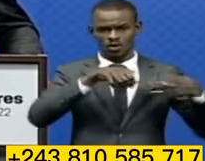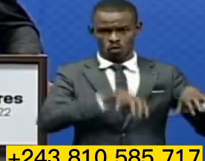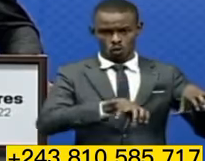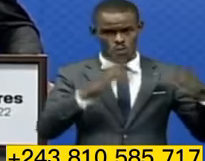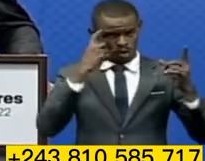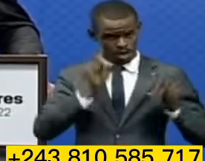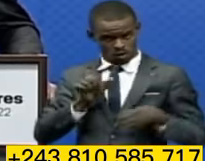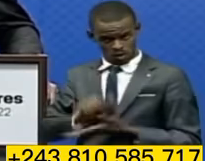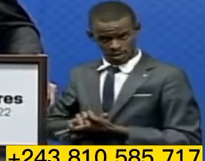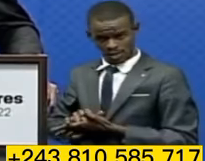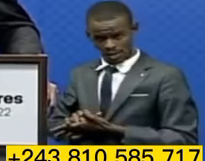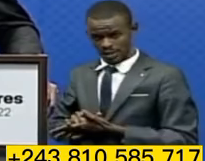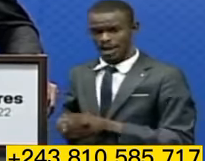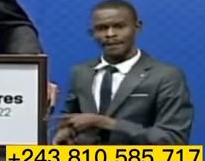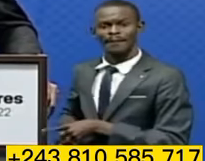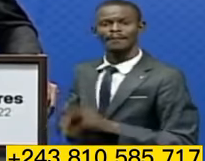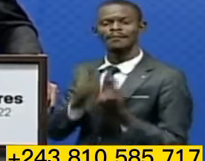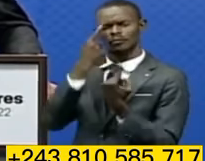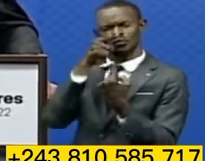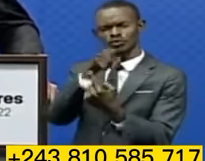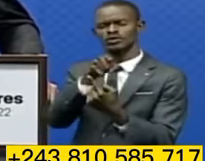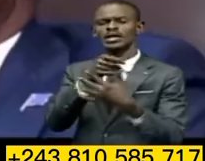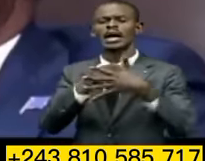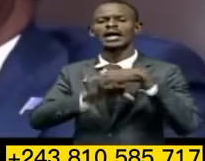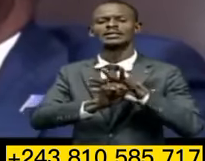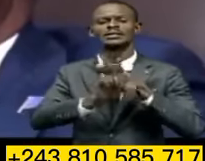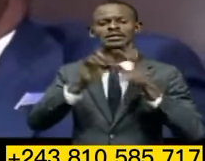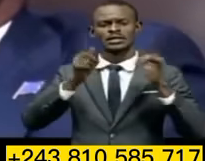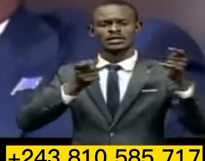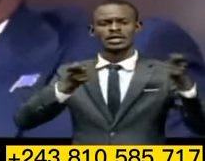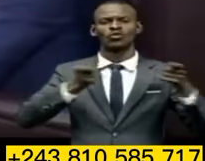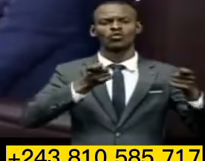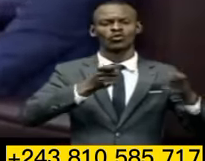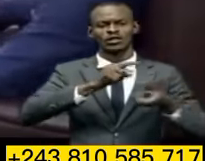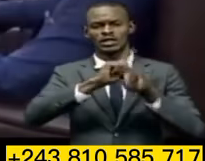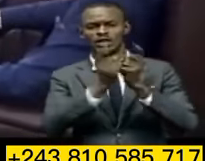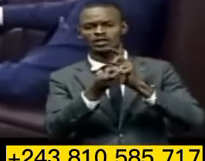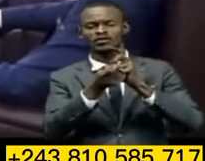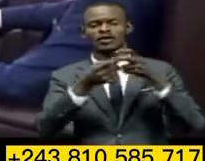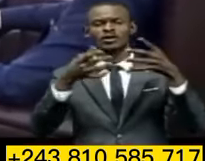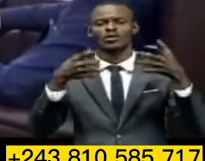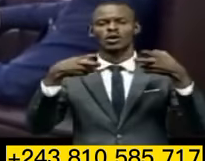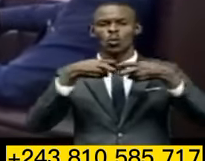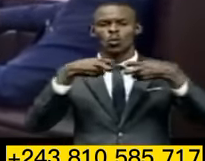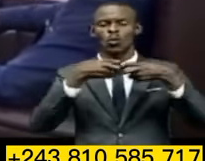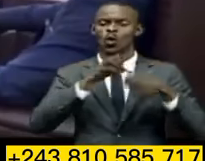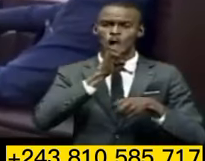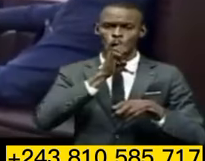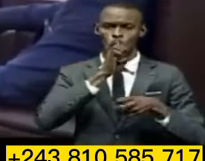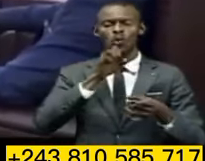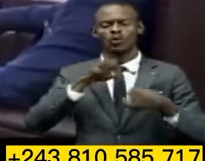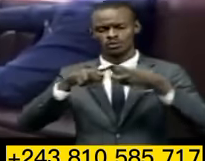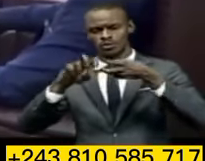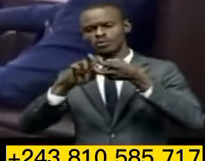Congo au titre du projet d'accès, de gouvernance et de réforme des secteurs de l'électricité et de l'eau. Il